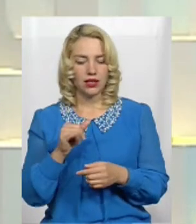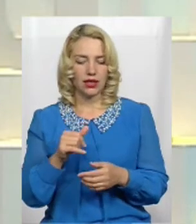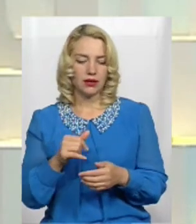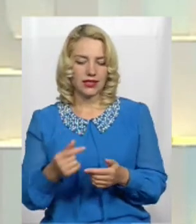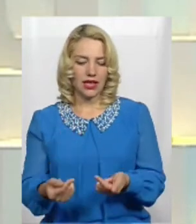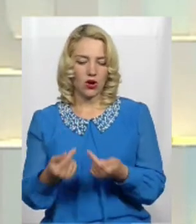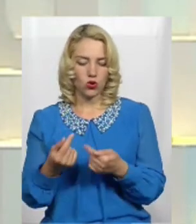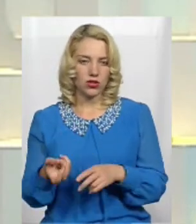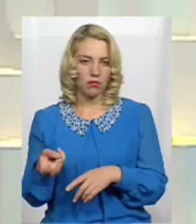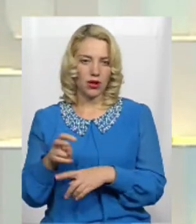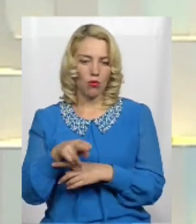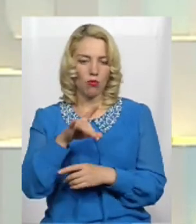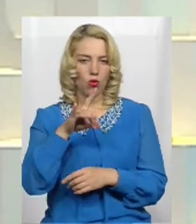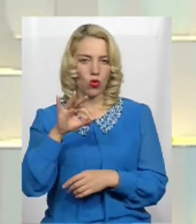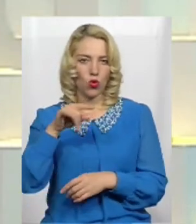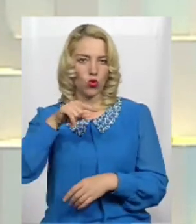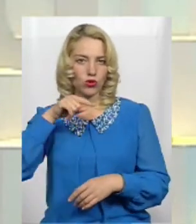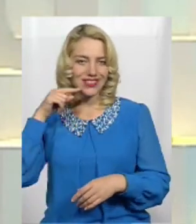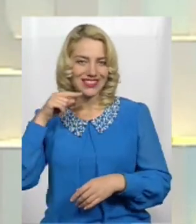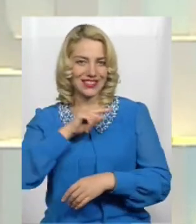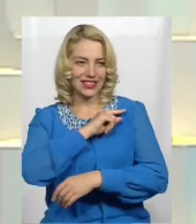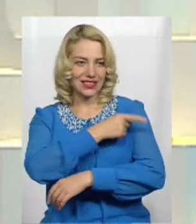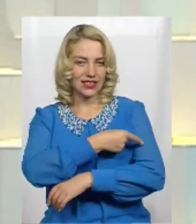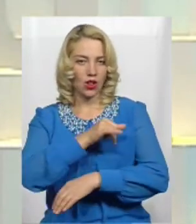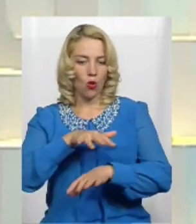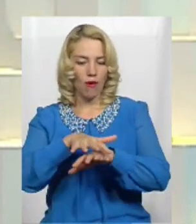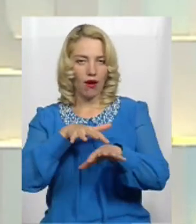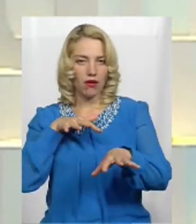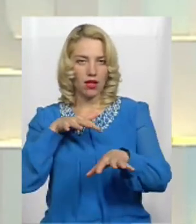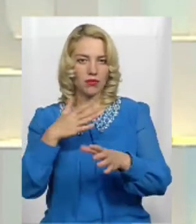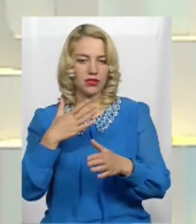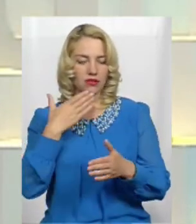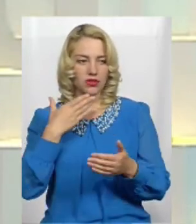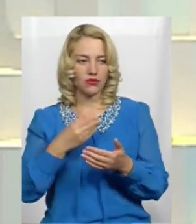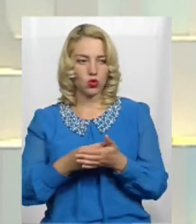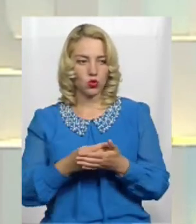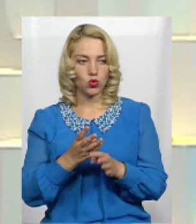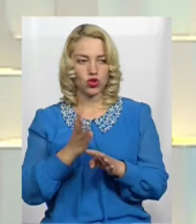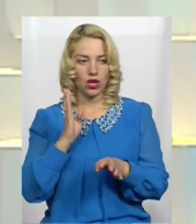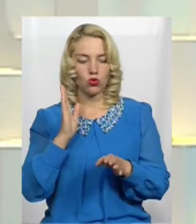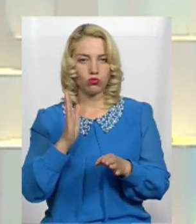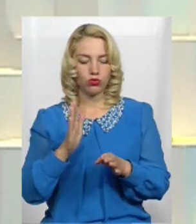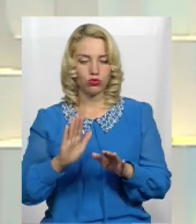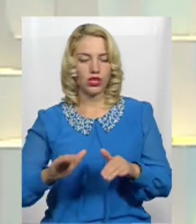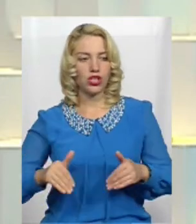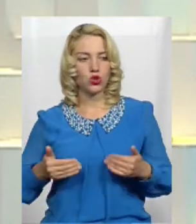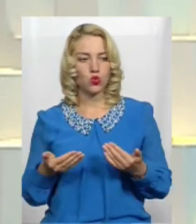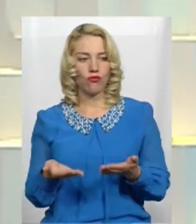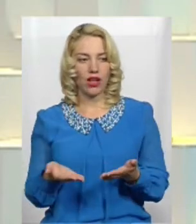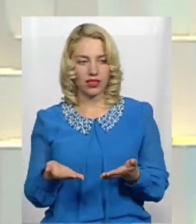приходу проросійських сил в парламент, які, в свою чергу, будуть